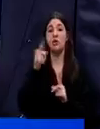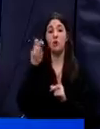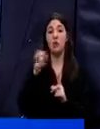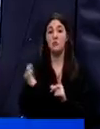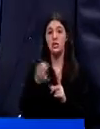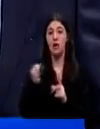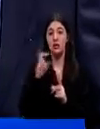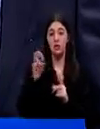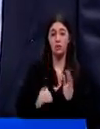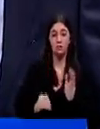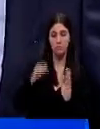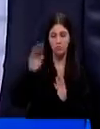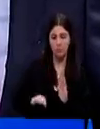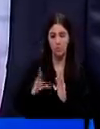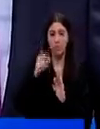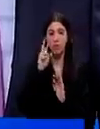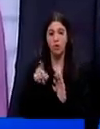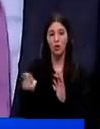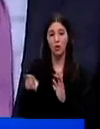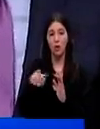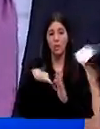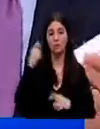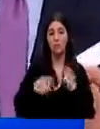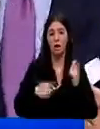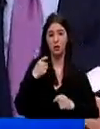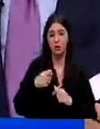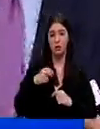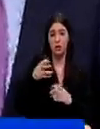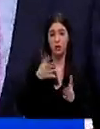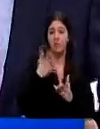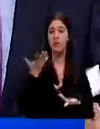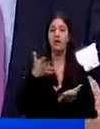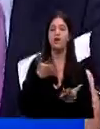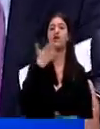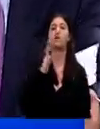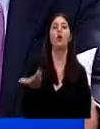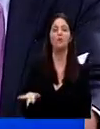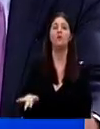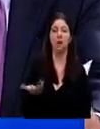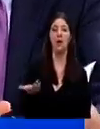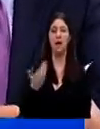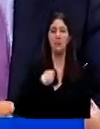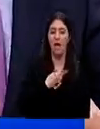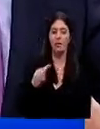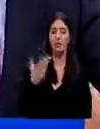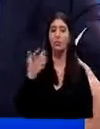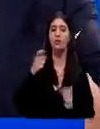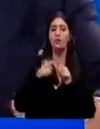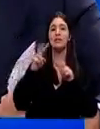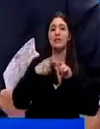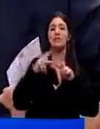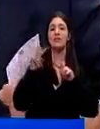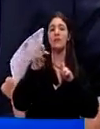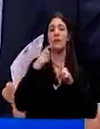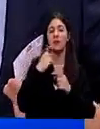dolara düşmüş gözüküyor Merkez Bankası'nın rezervi. Rezervi zaten yok da yani bankalardan swap dediğimiz yolla alıyor,